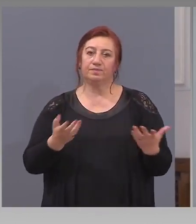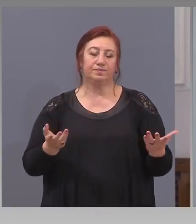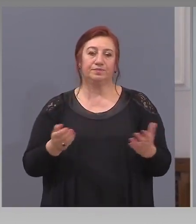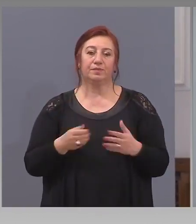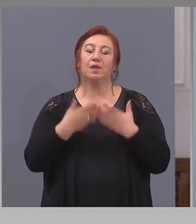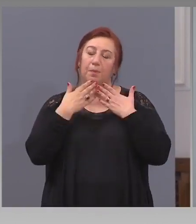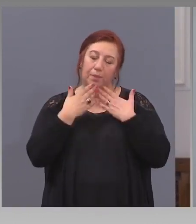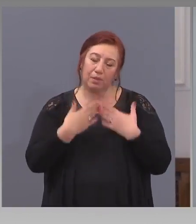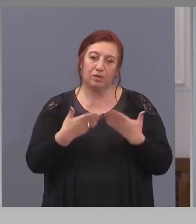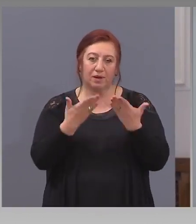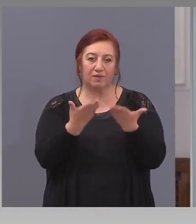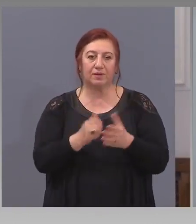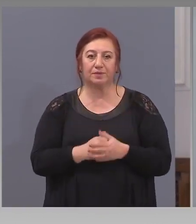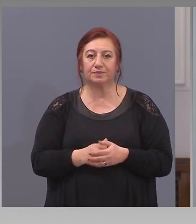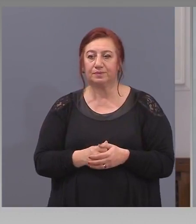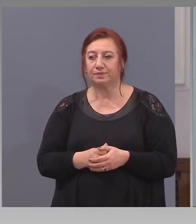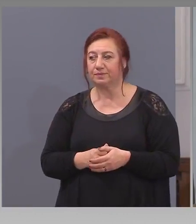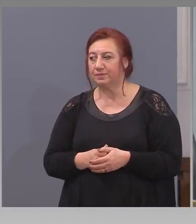Благодаря.